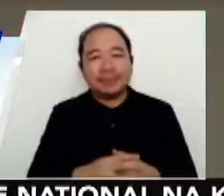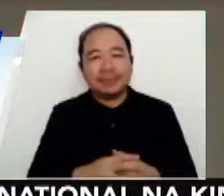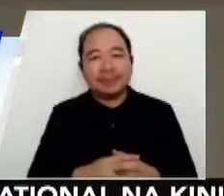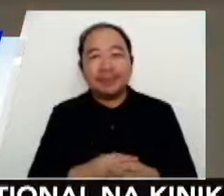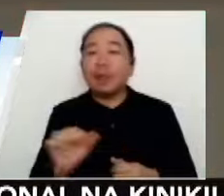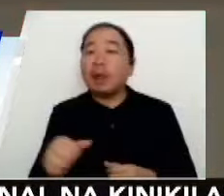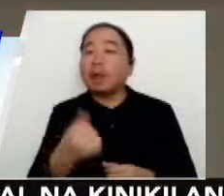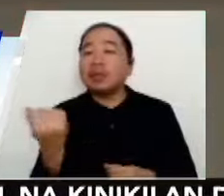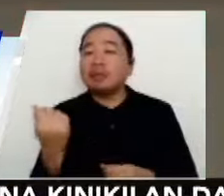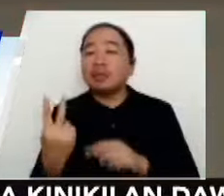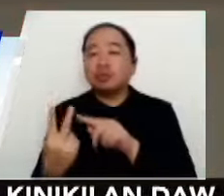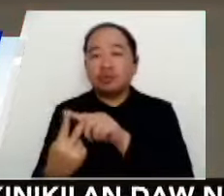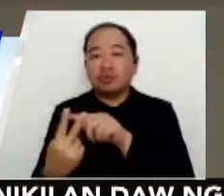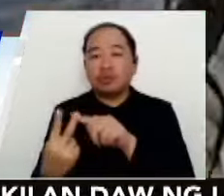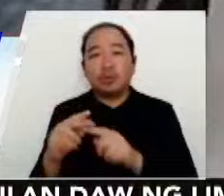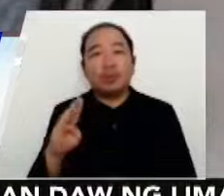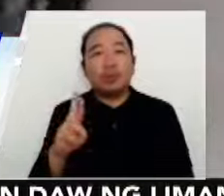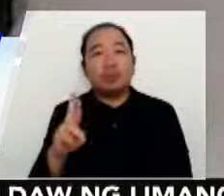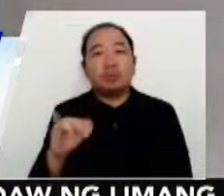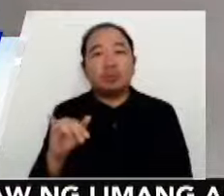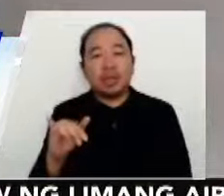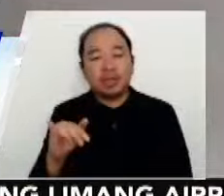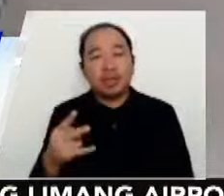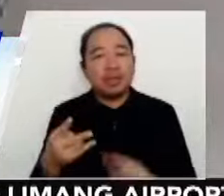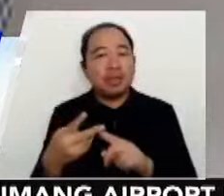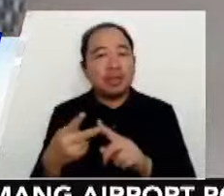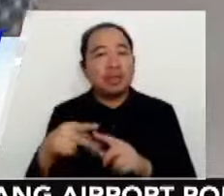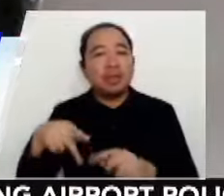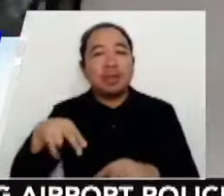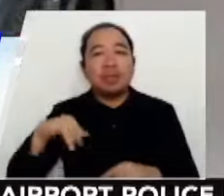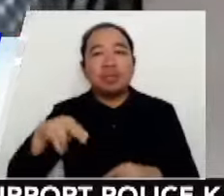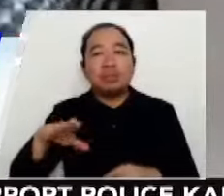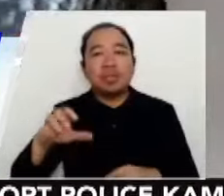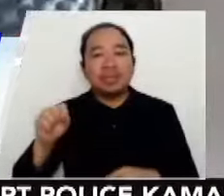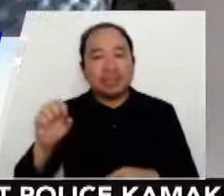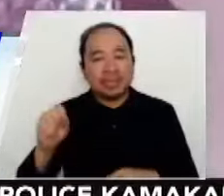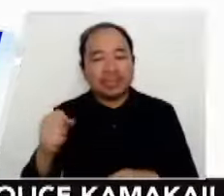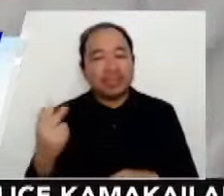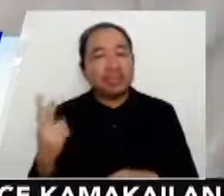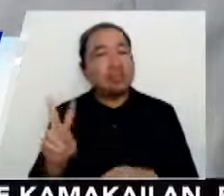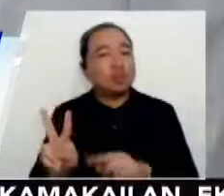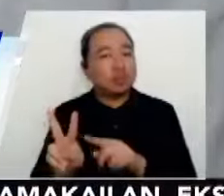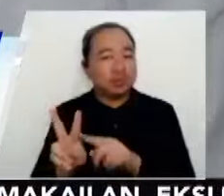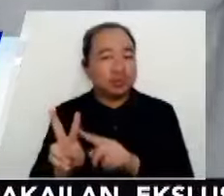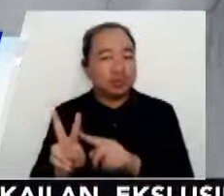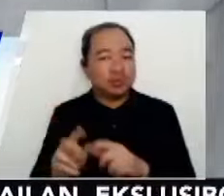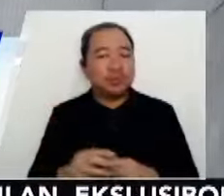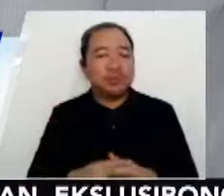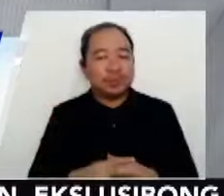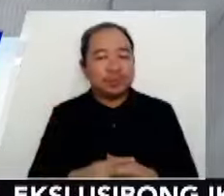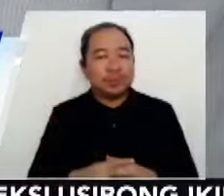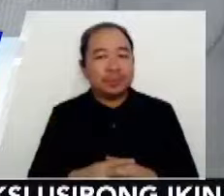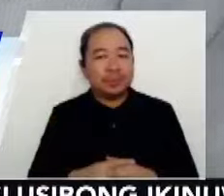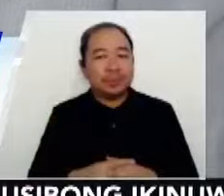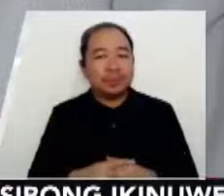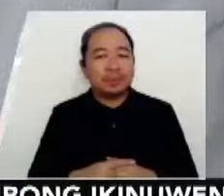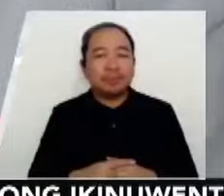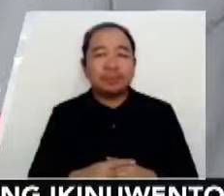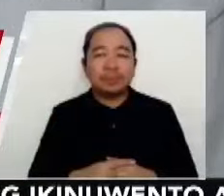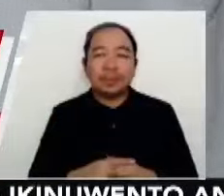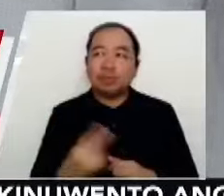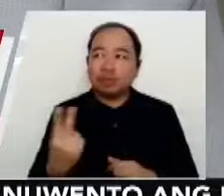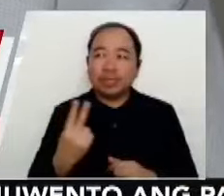tambala nina Bryce Eusebio at Princess Aaliyah, ang prize. We're really happy and thankful